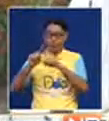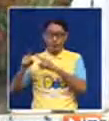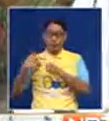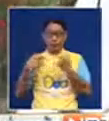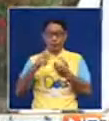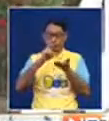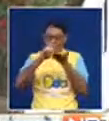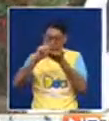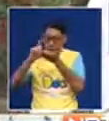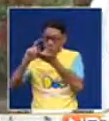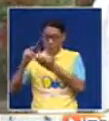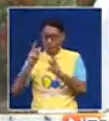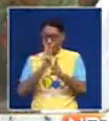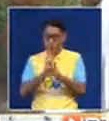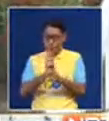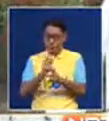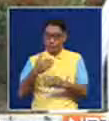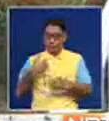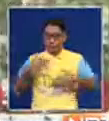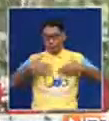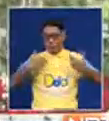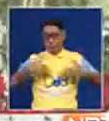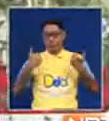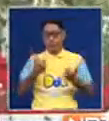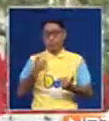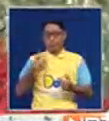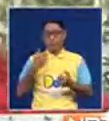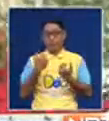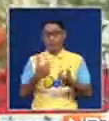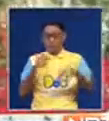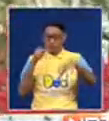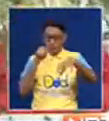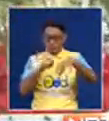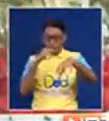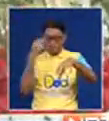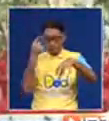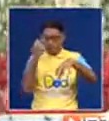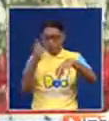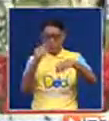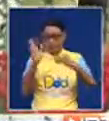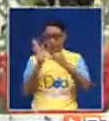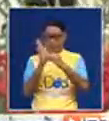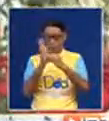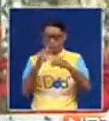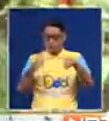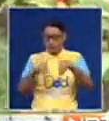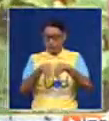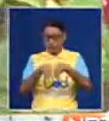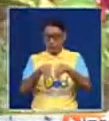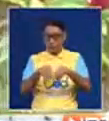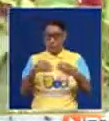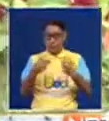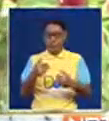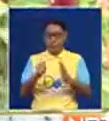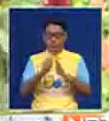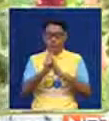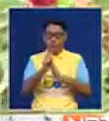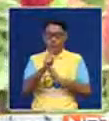ายรูปกันเป็นที่ระลึกนะครับอย่างสนุกสนานก็ถือว่าเป็นอีกหนึ่งที่ที่สามารถไปเที่ยวได้ไม่ไกลจากกรุงเทพมากนักนะครับอุทัยธานี